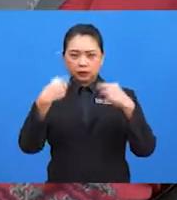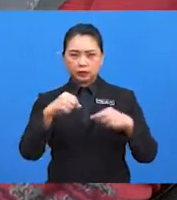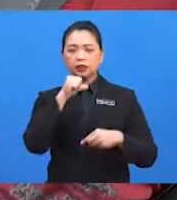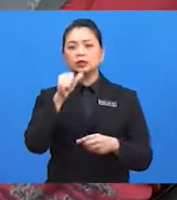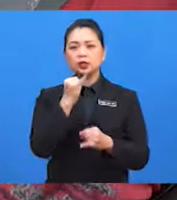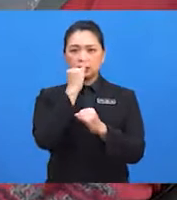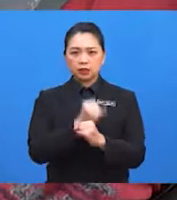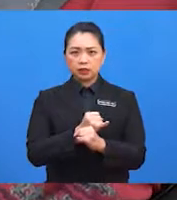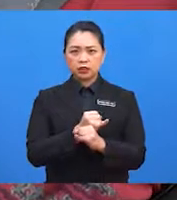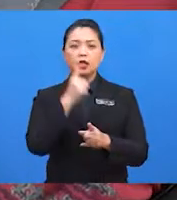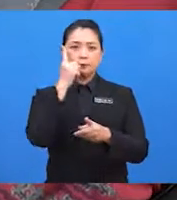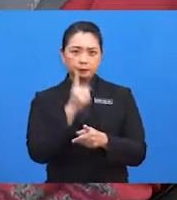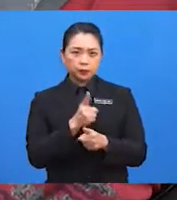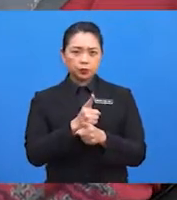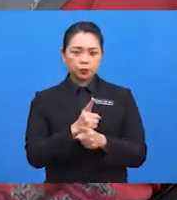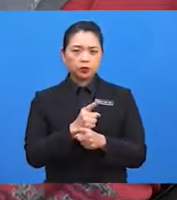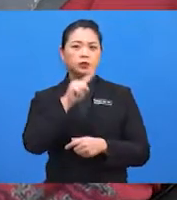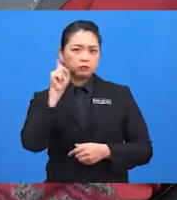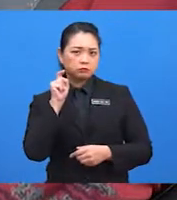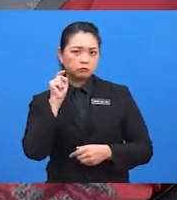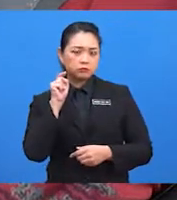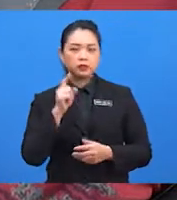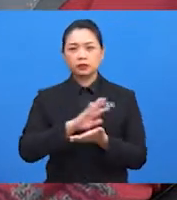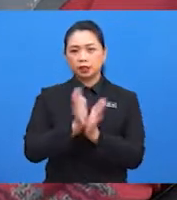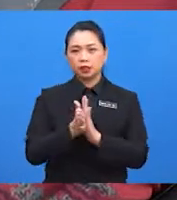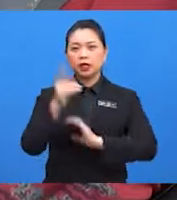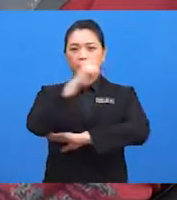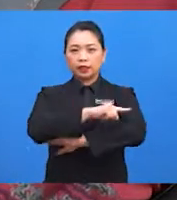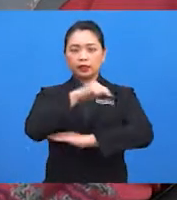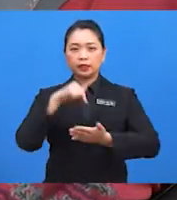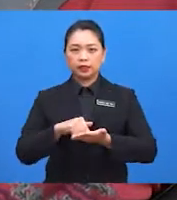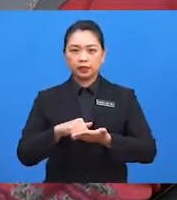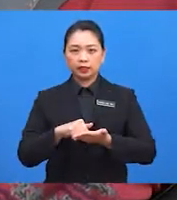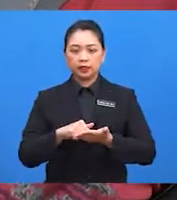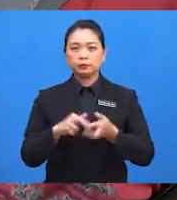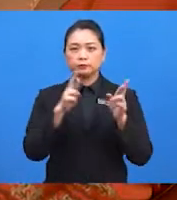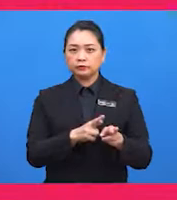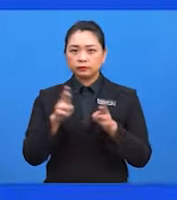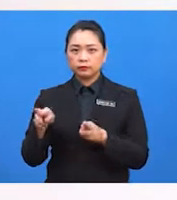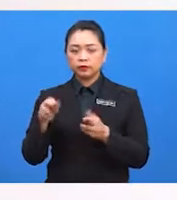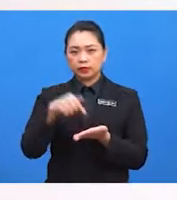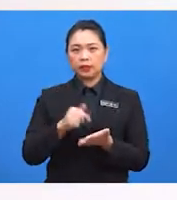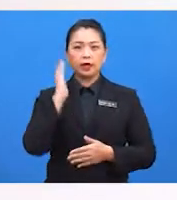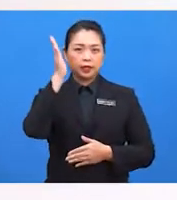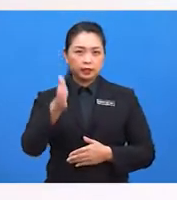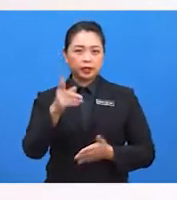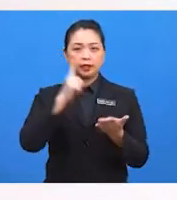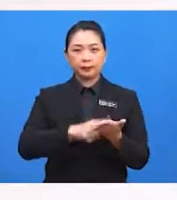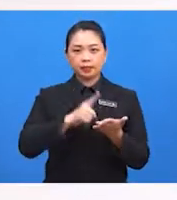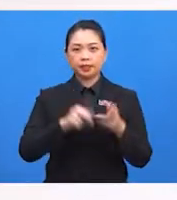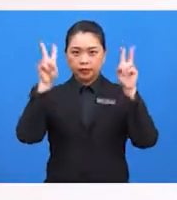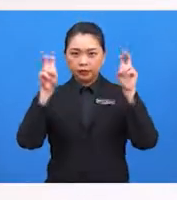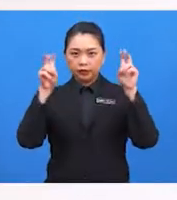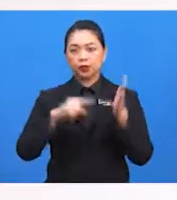betulkah andaian-andaian ini? Jadi pada hari ini, Sembang Santai Ekonomi akan membincangkan tajuk